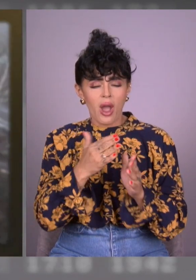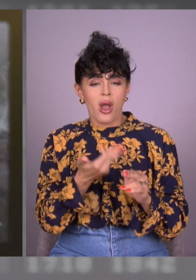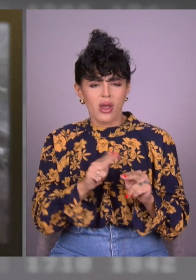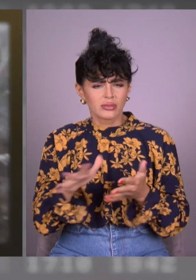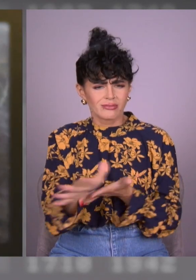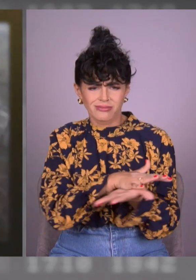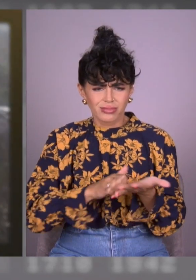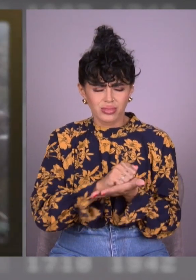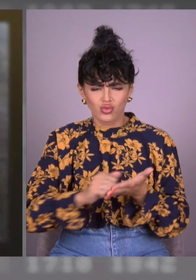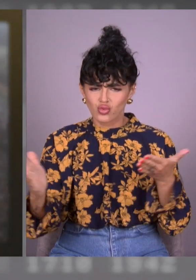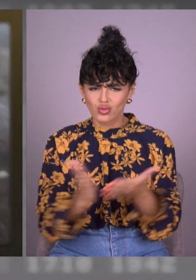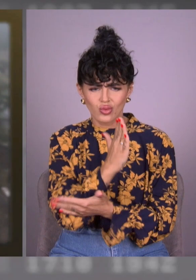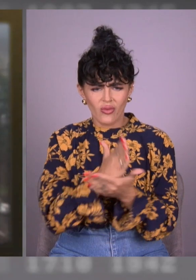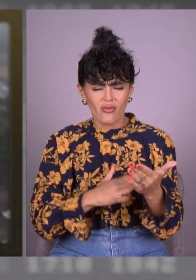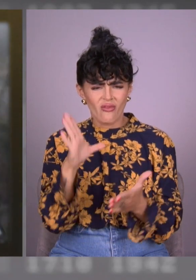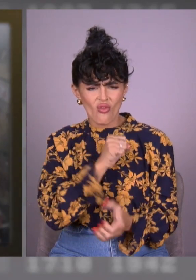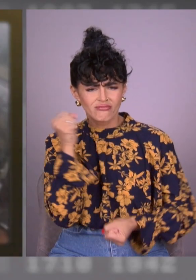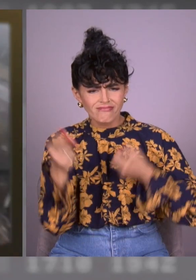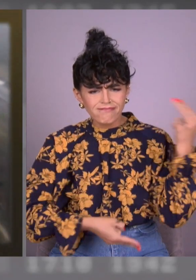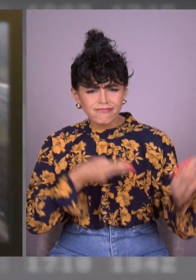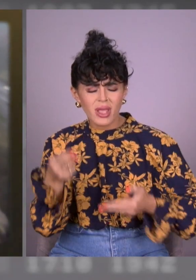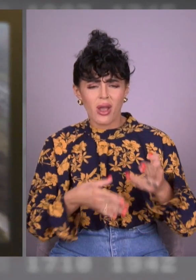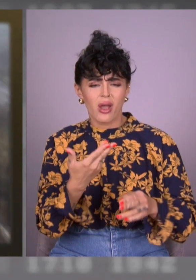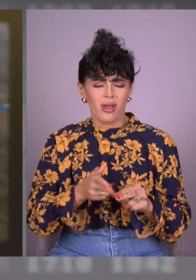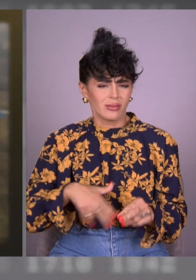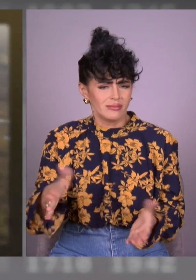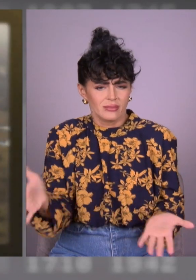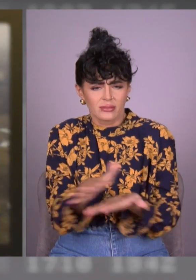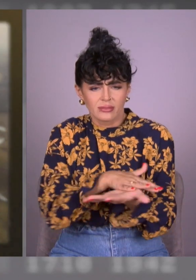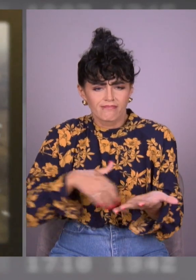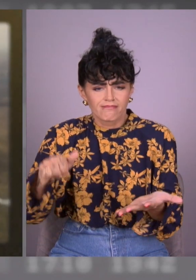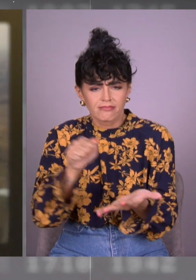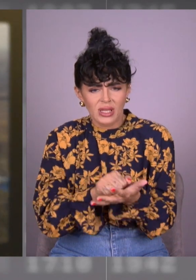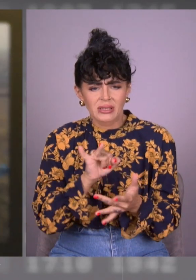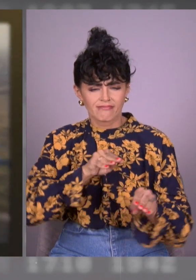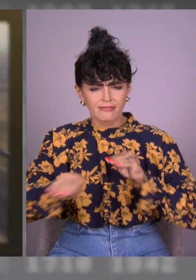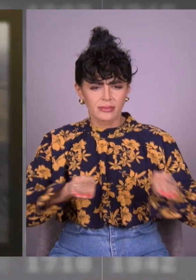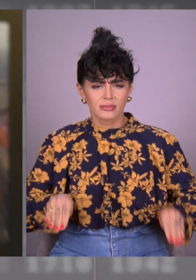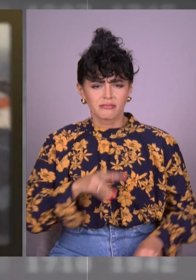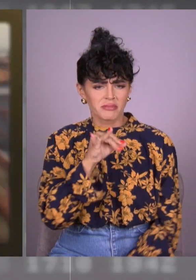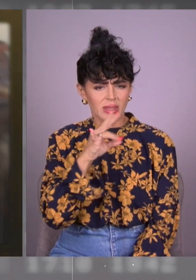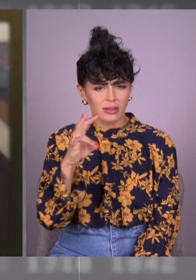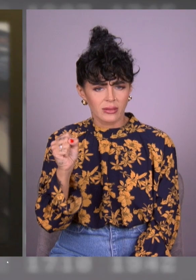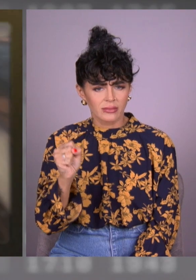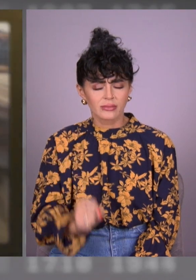зруйноване, пограбоване, розмародерене, заміноване.